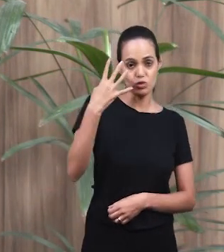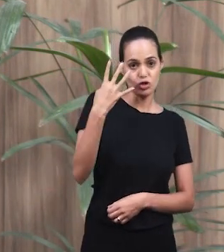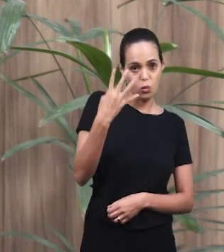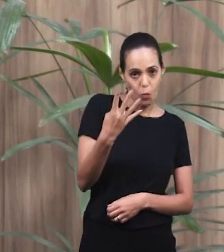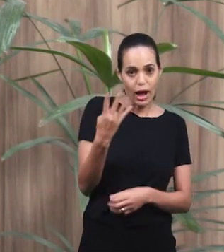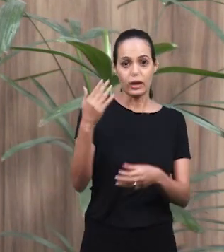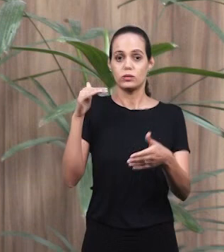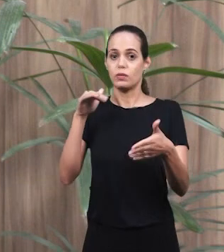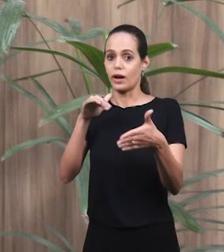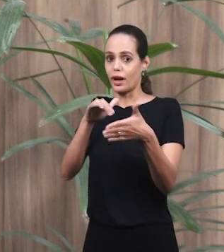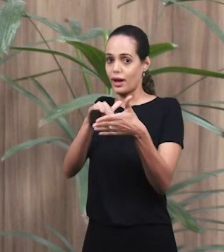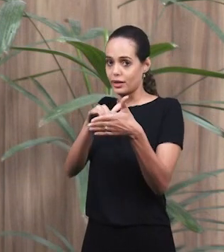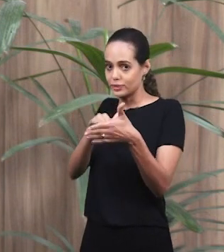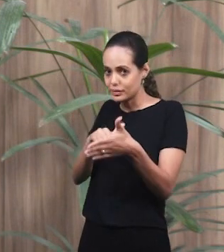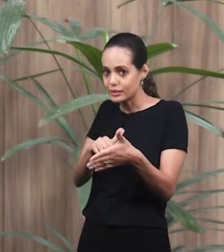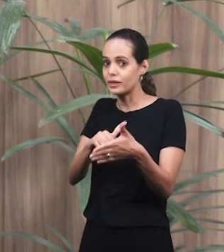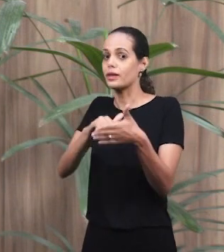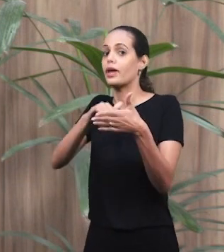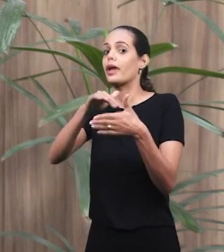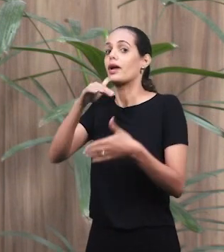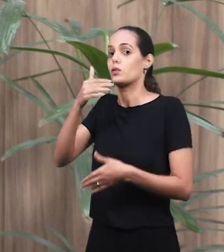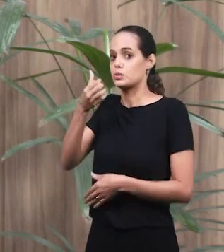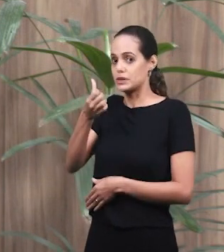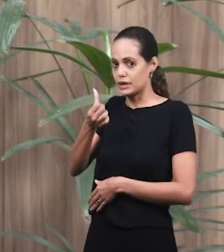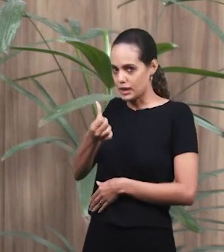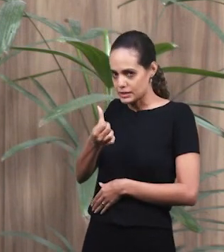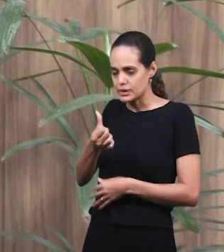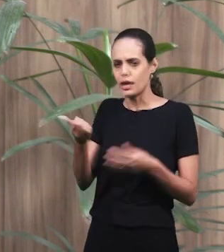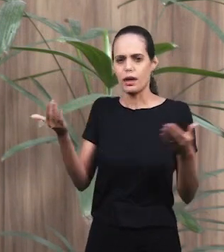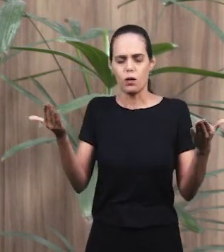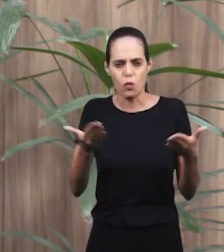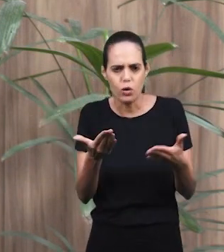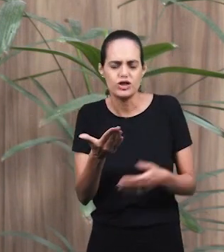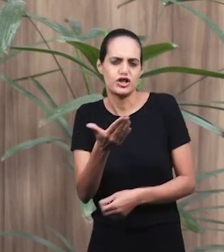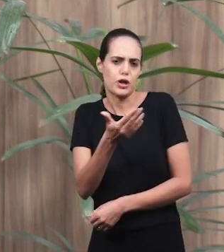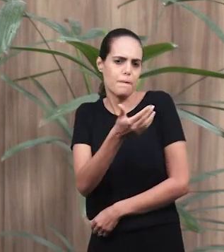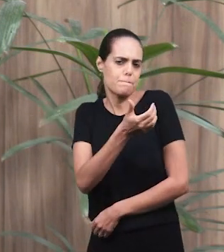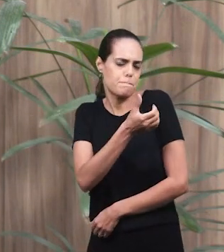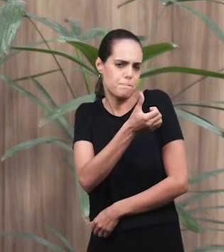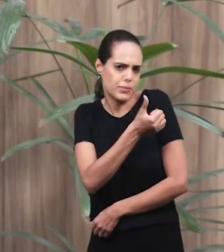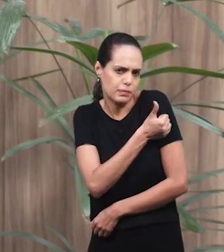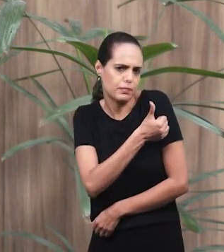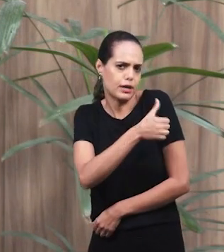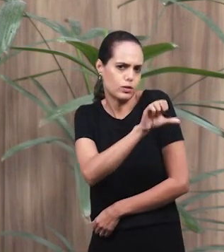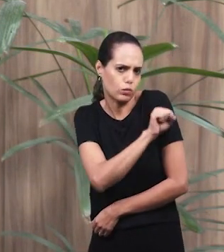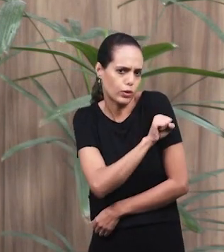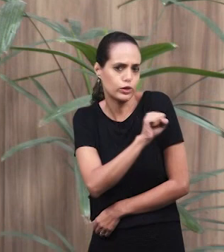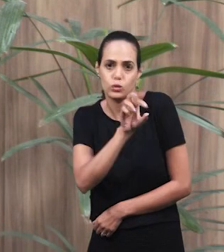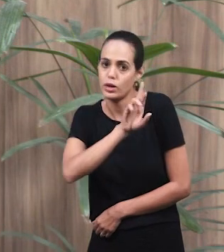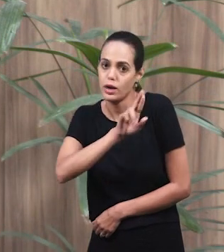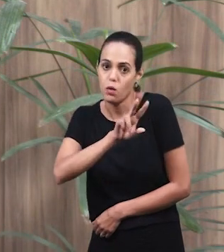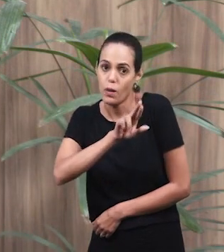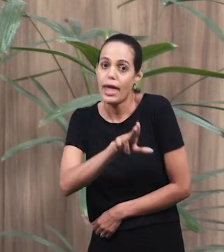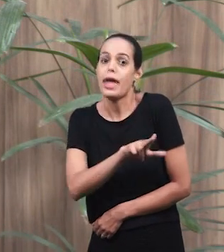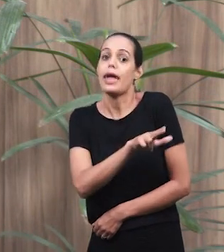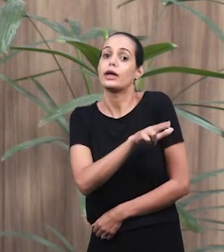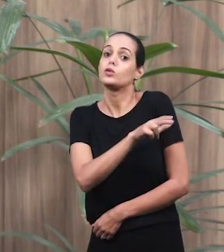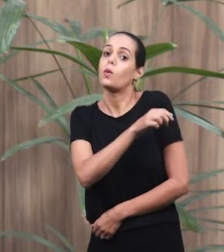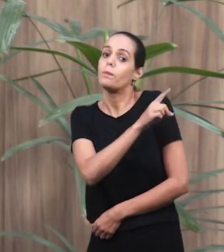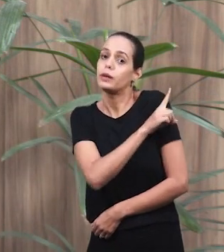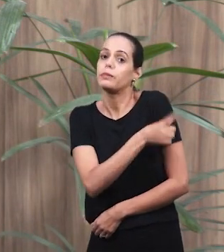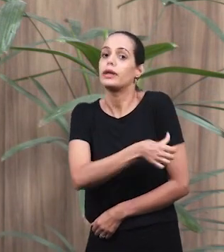d'âge. L'enseignement fondamental a changé. Ce n'est plus jusqu'à 8e étage, c'est jusqu'au